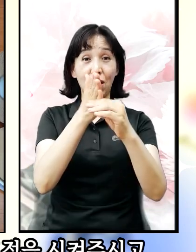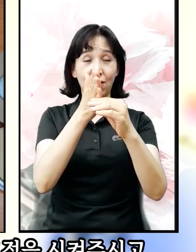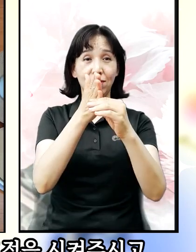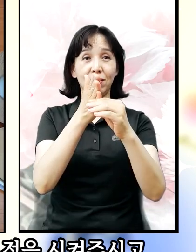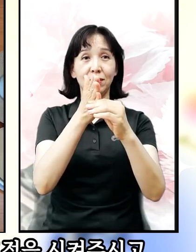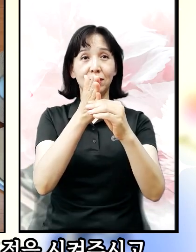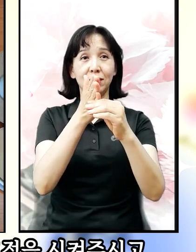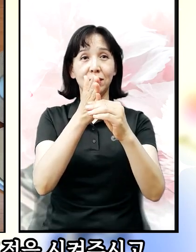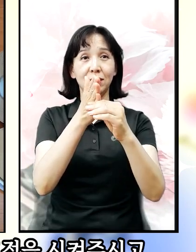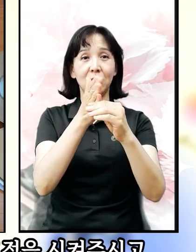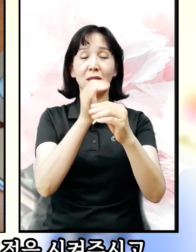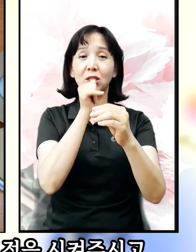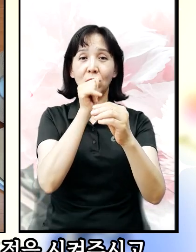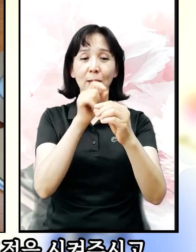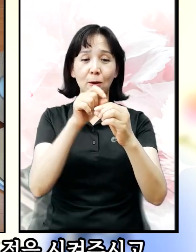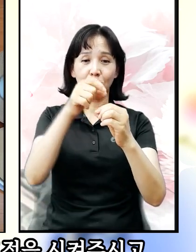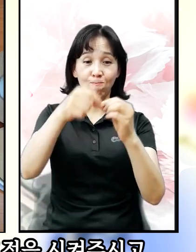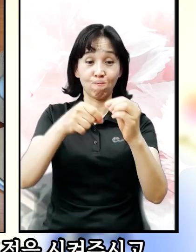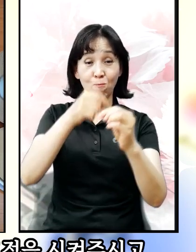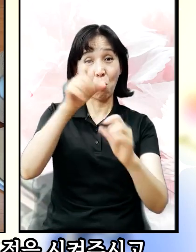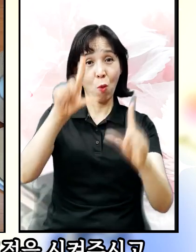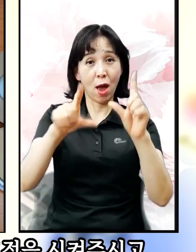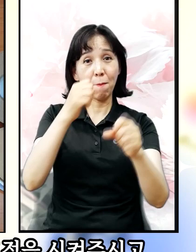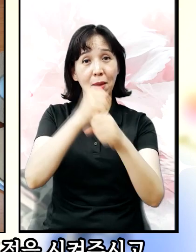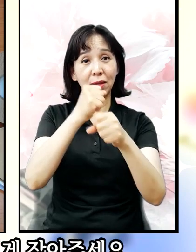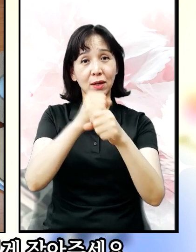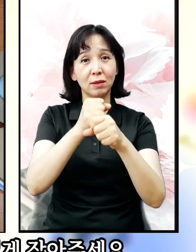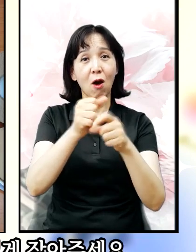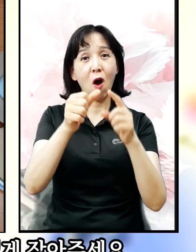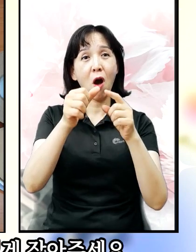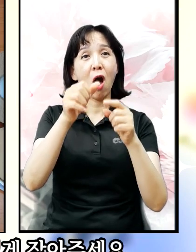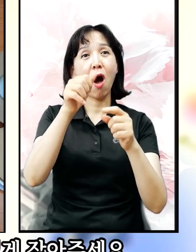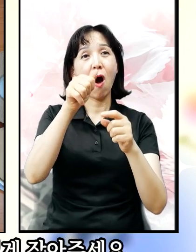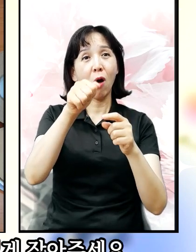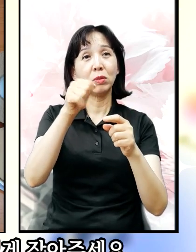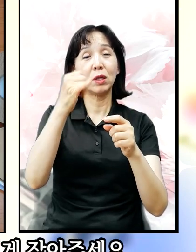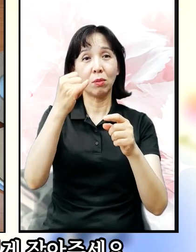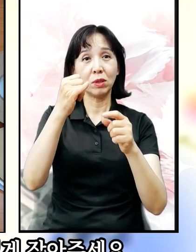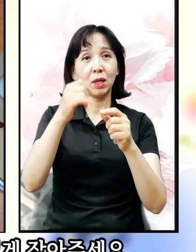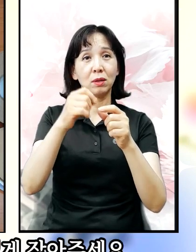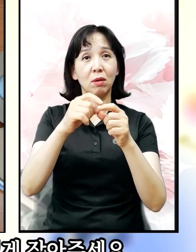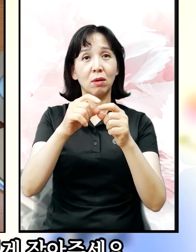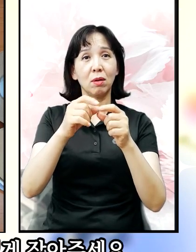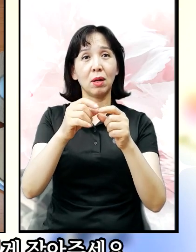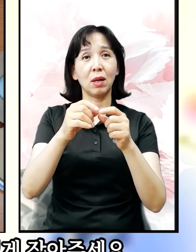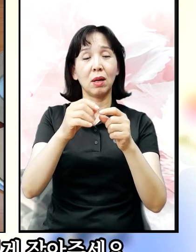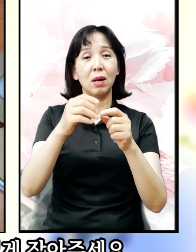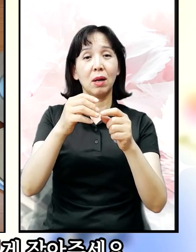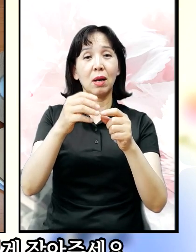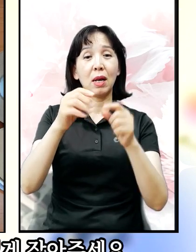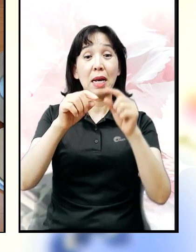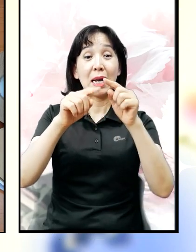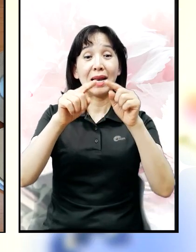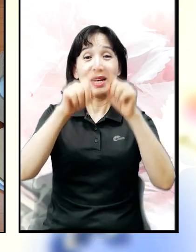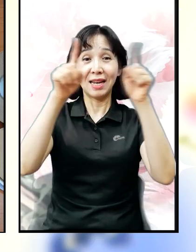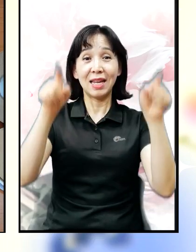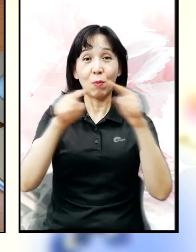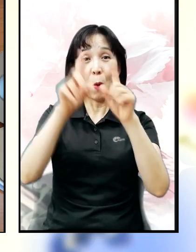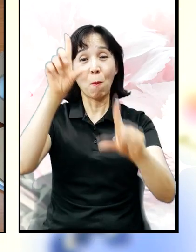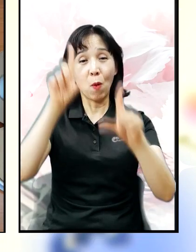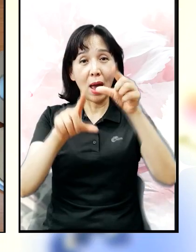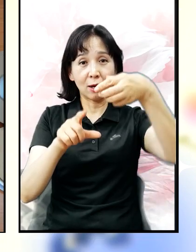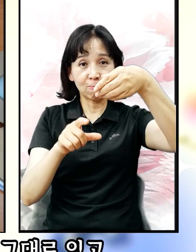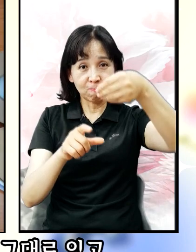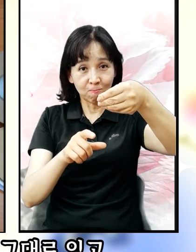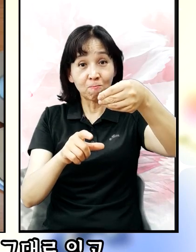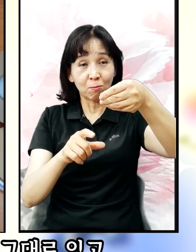중심 부분에다가 철사를 고정을 시켜 주시고 엄지와 검지를 사용해서 리본을 이렇게 잡아주세요. 고정을